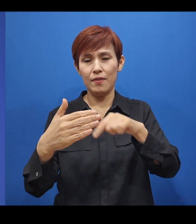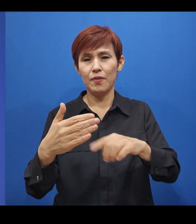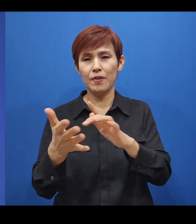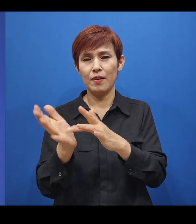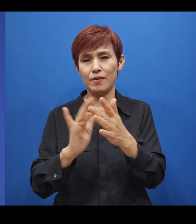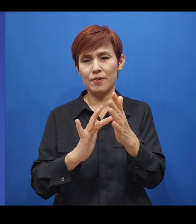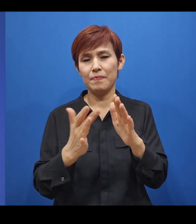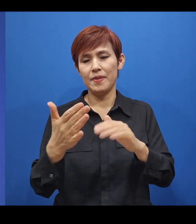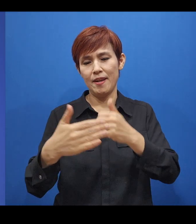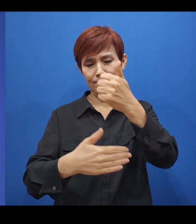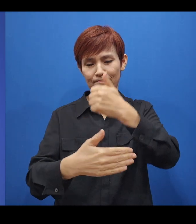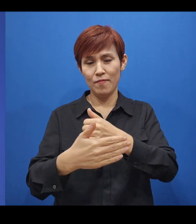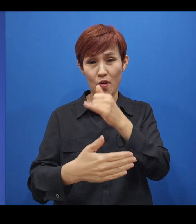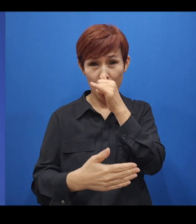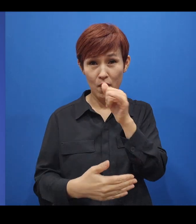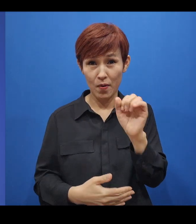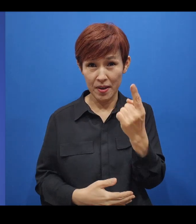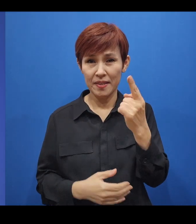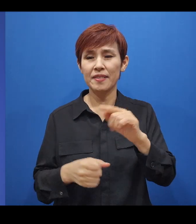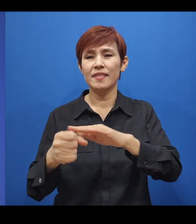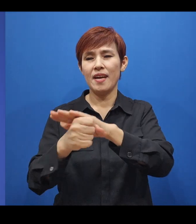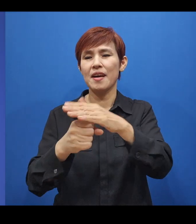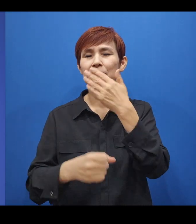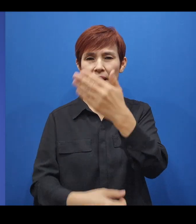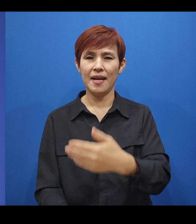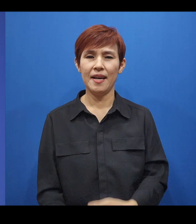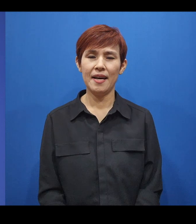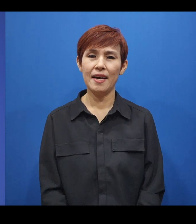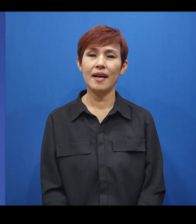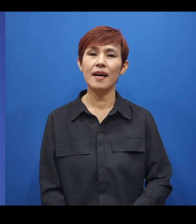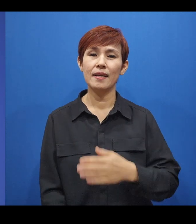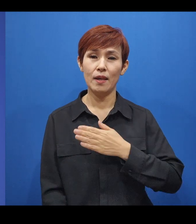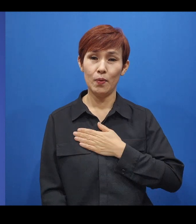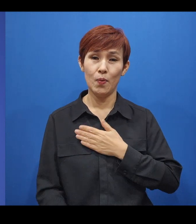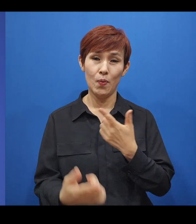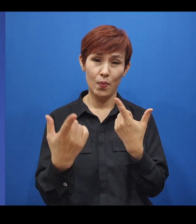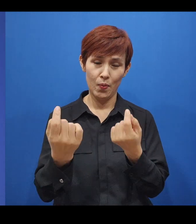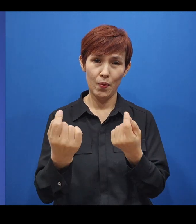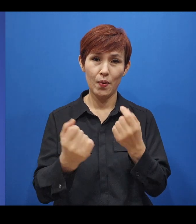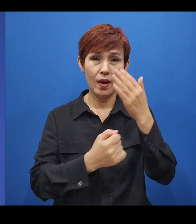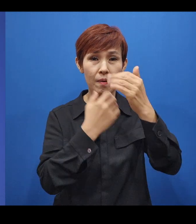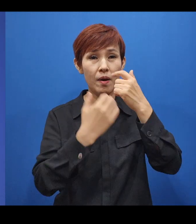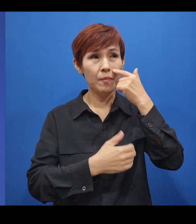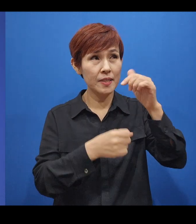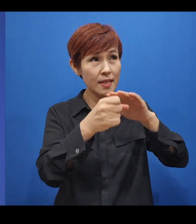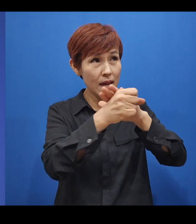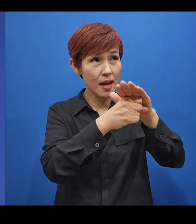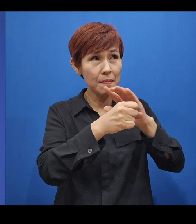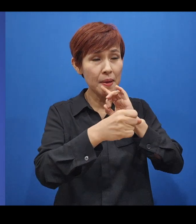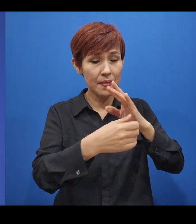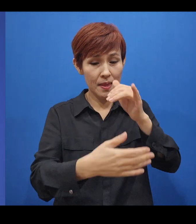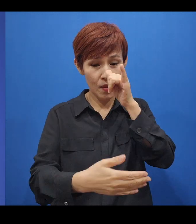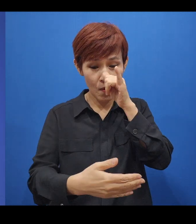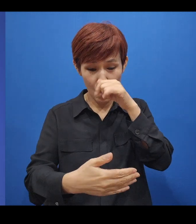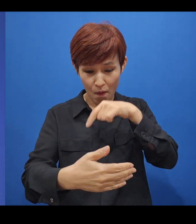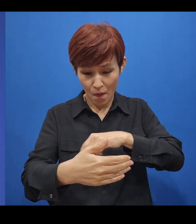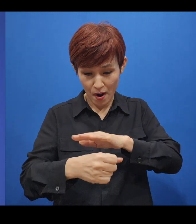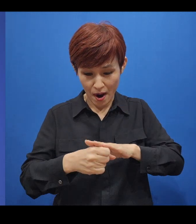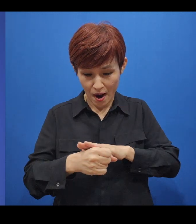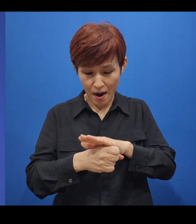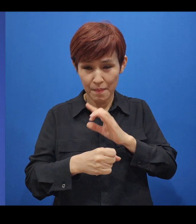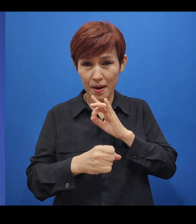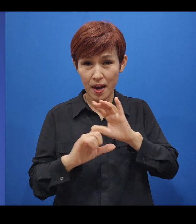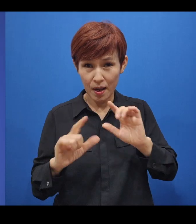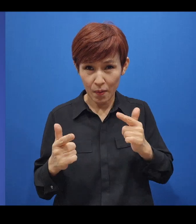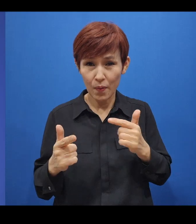또 하나요. 그래서 나도 그들 안에. 아버지의 사랑만 우리 안에 거하는 게 아니고 아버지